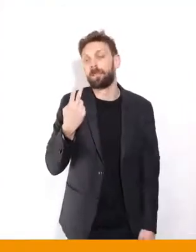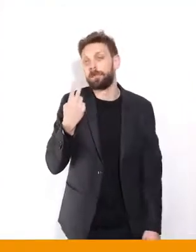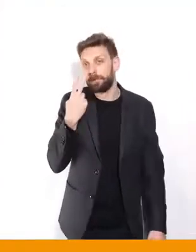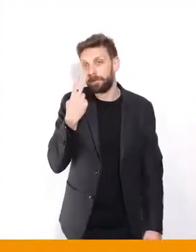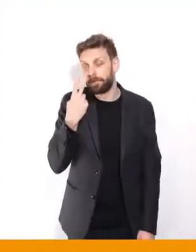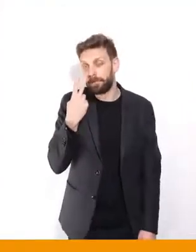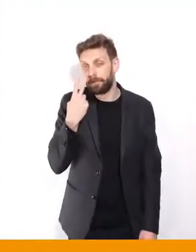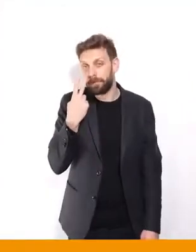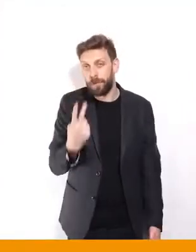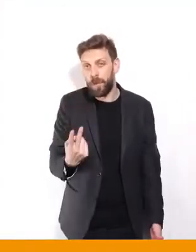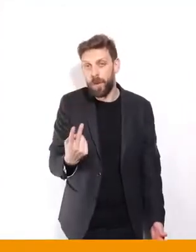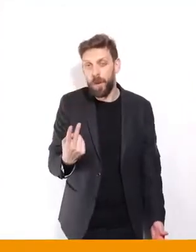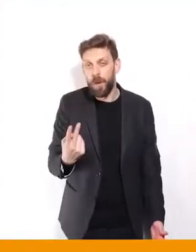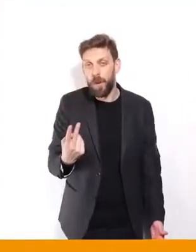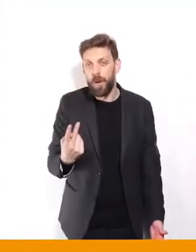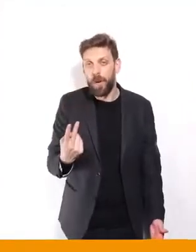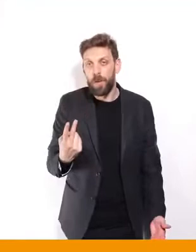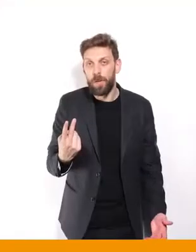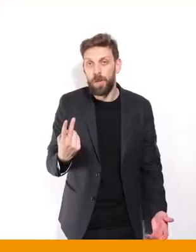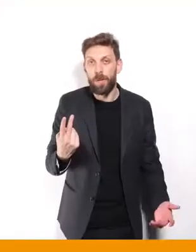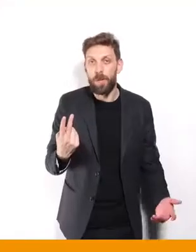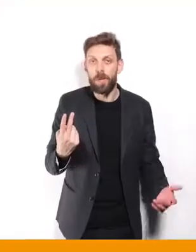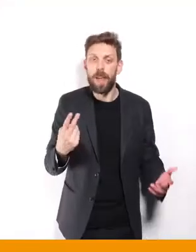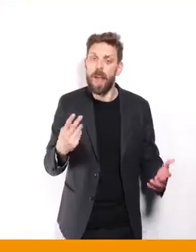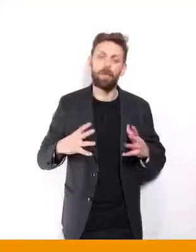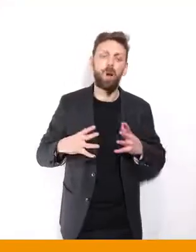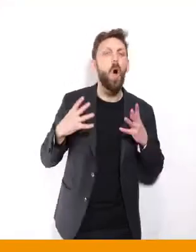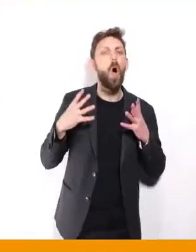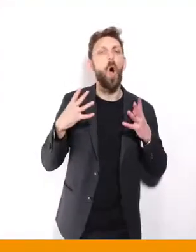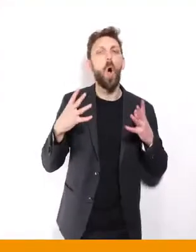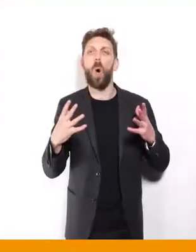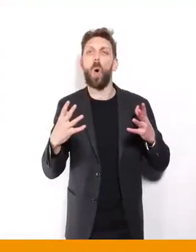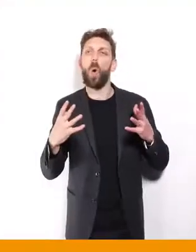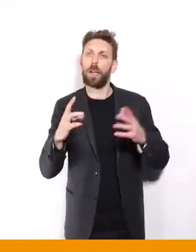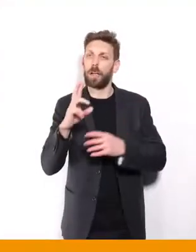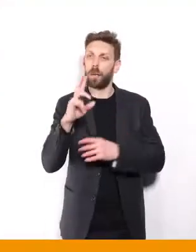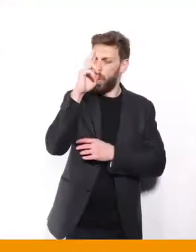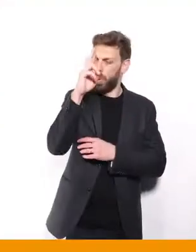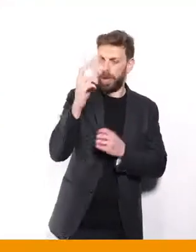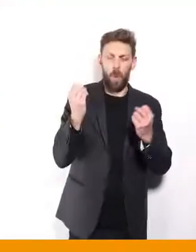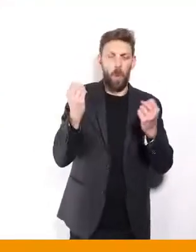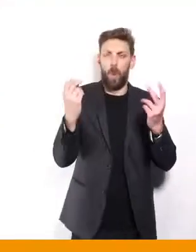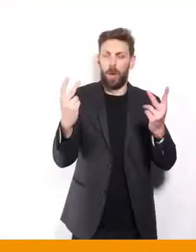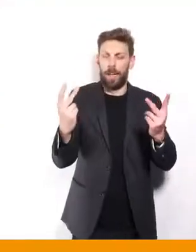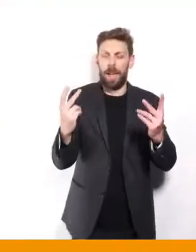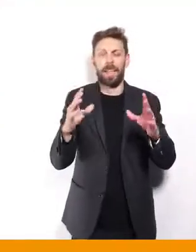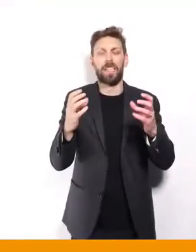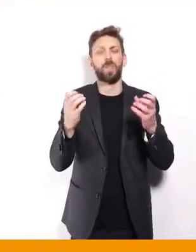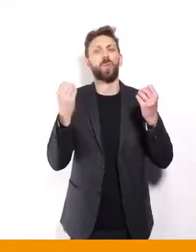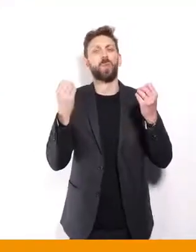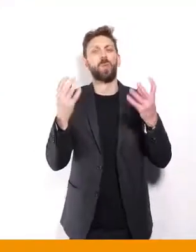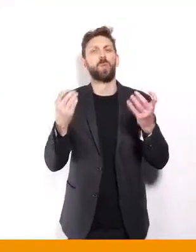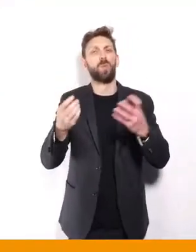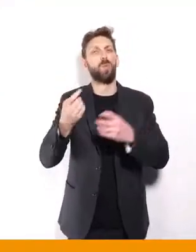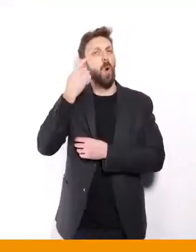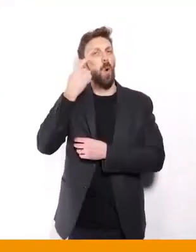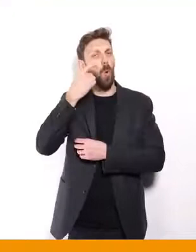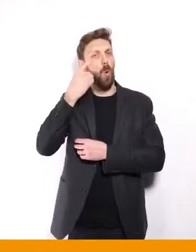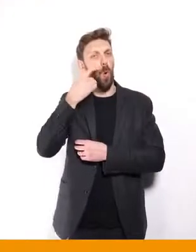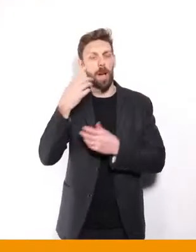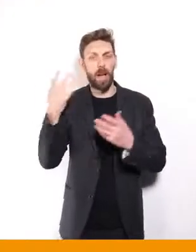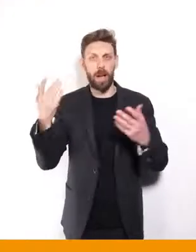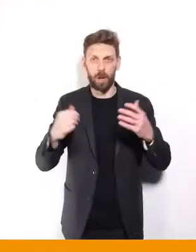de la sincérité des engagements, trop souvent, l'absence d'un